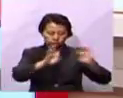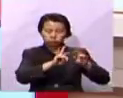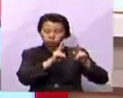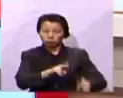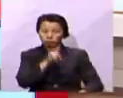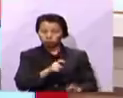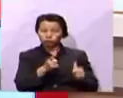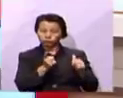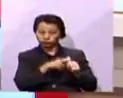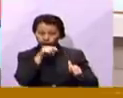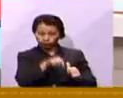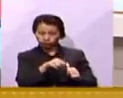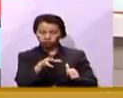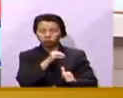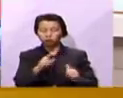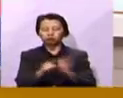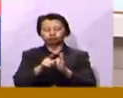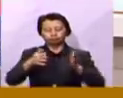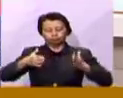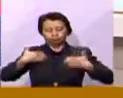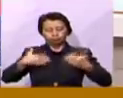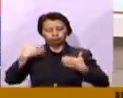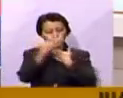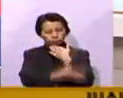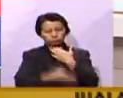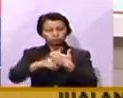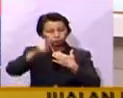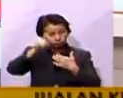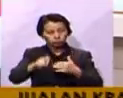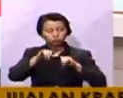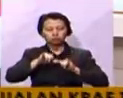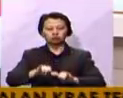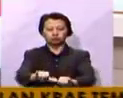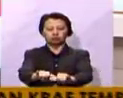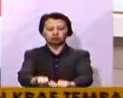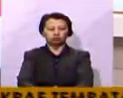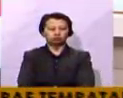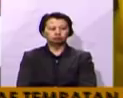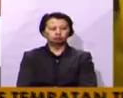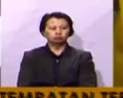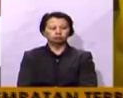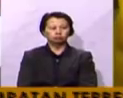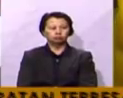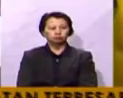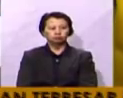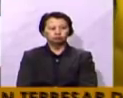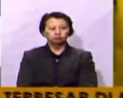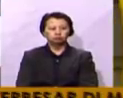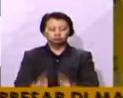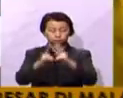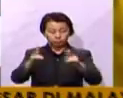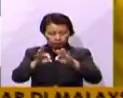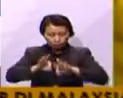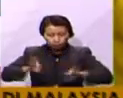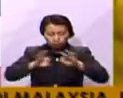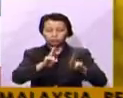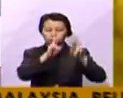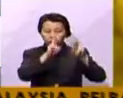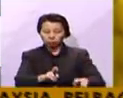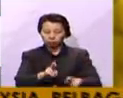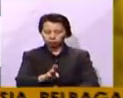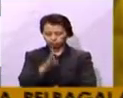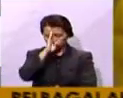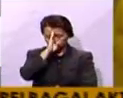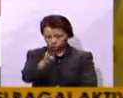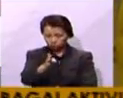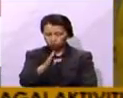sentiasa diutamakan dan kesejahteraan negara terus dikekalkan. Paling utama rakyat mesti